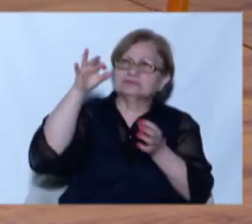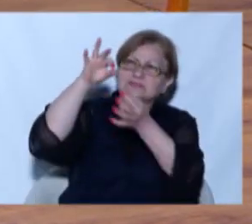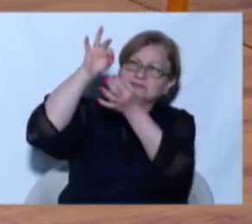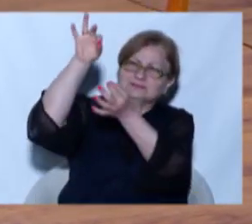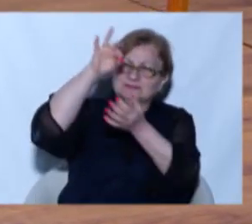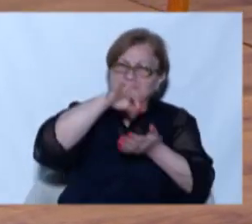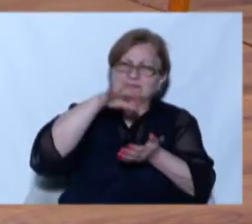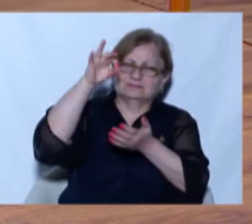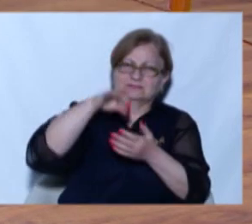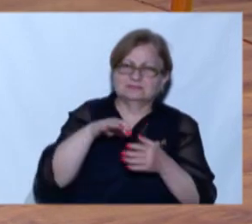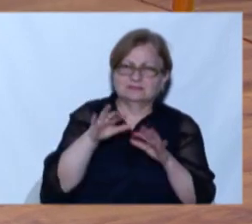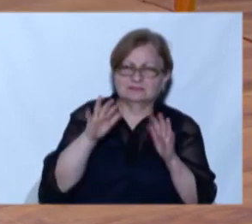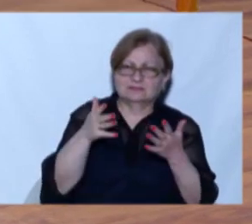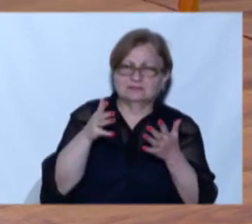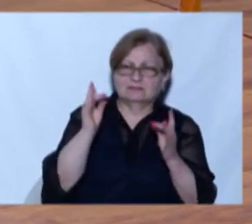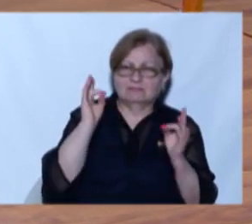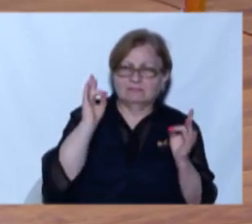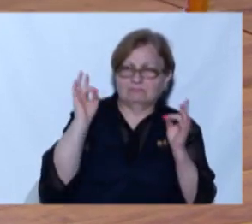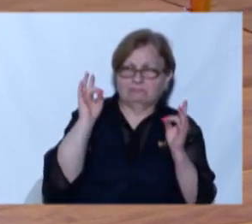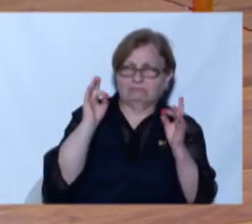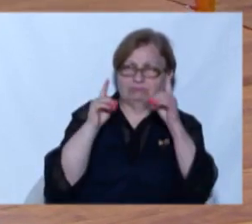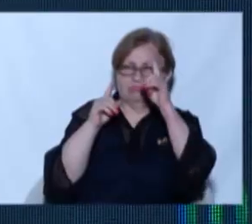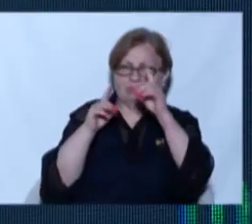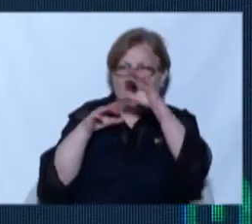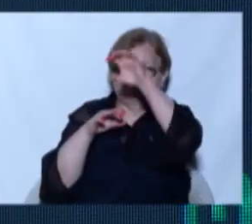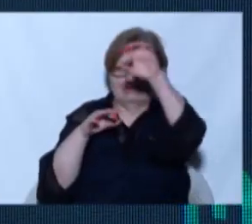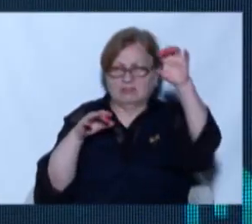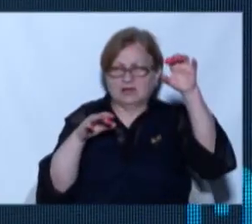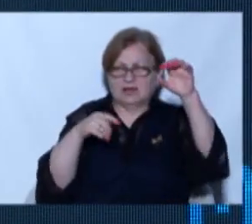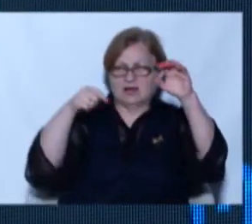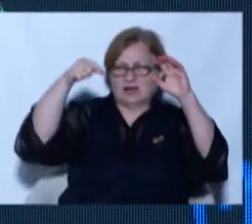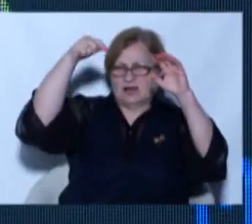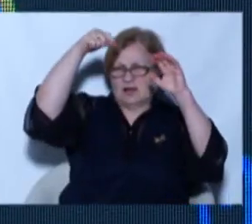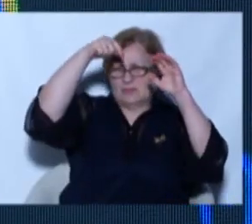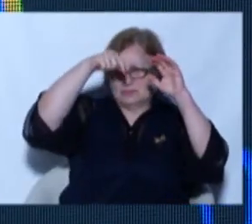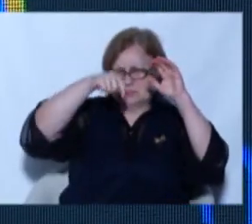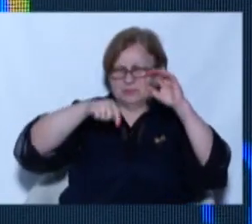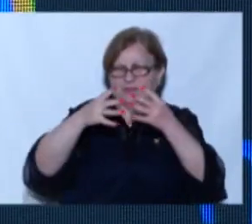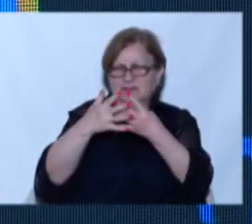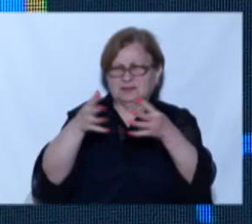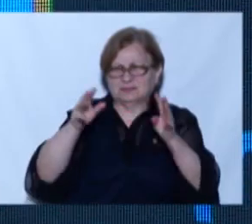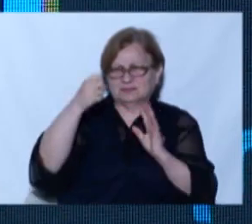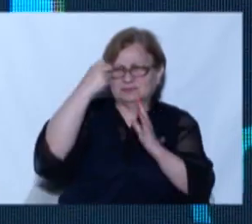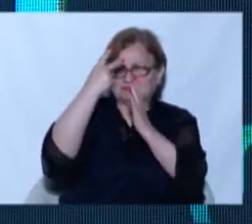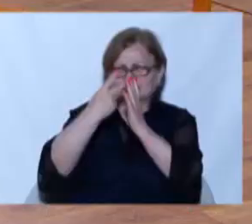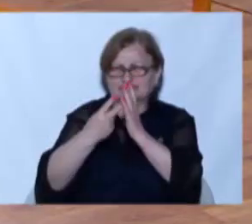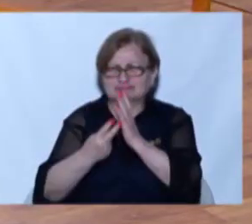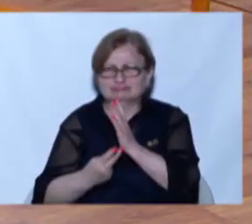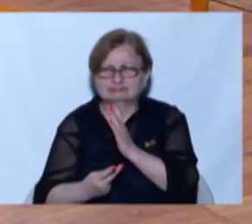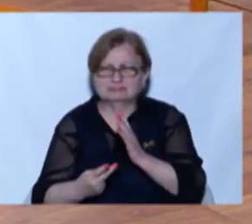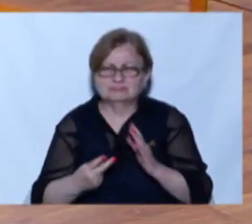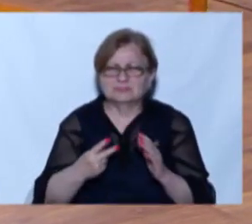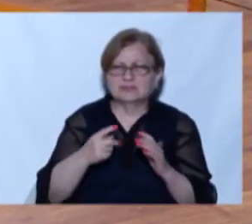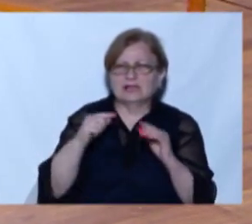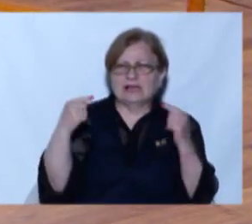ვწვდი და ჭახ! დაიძახა წნორის ტოტმა. ზრიალით წავედის შიგ მაყვლის ბარჩში. ტოტი ზეთ დამეცა. ისეთ